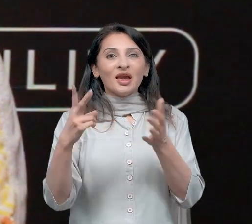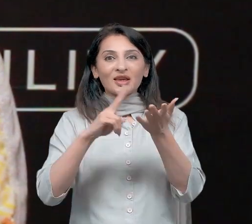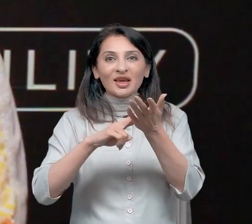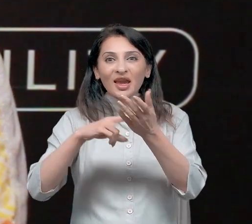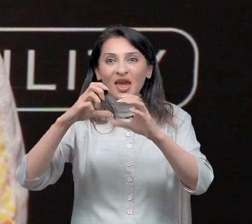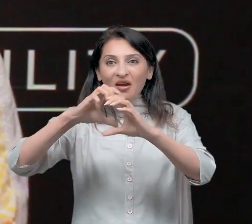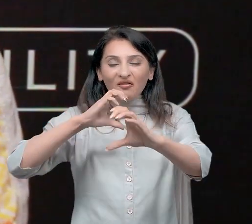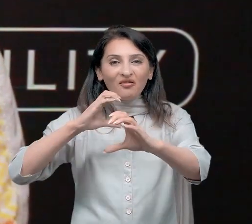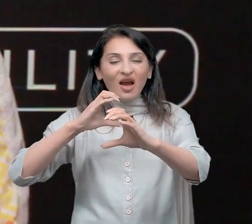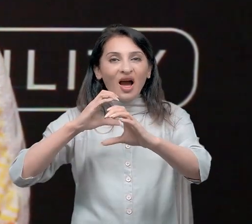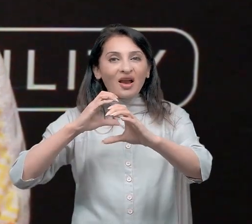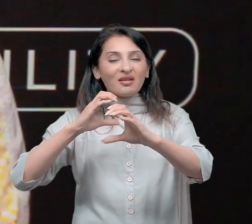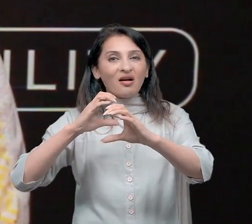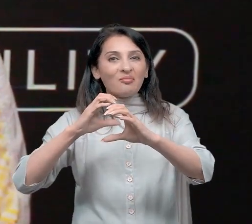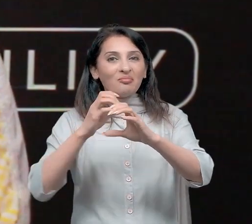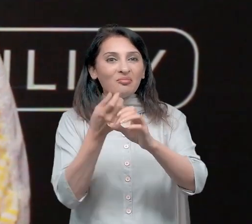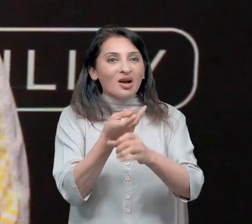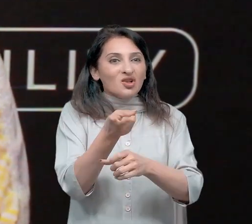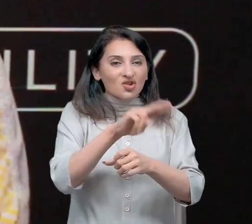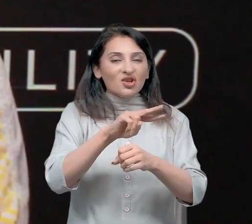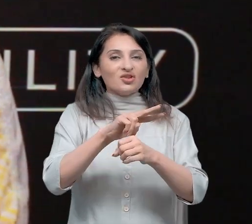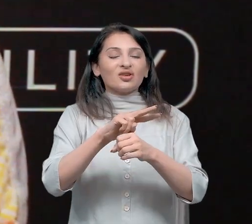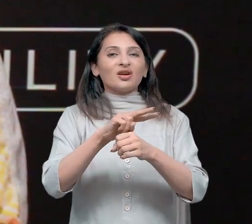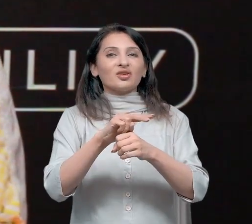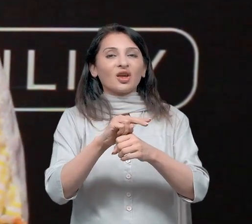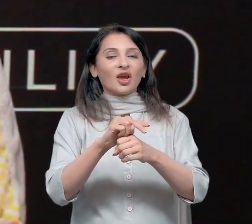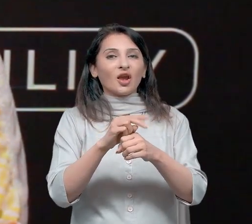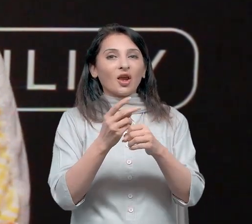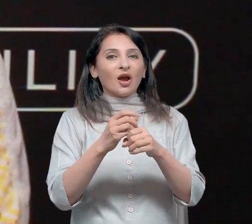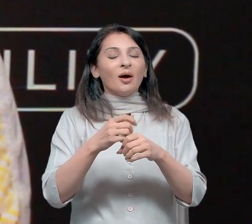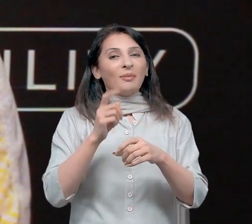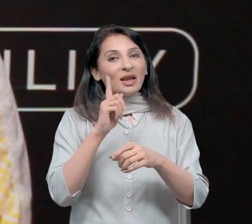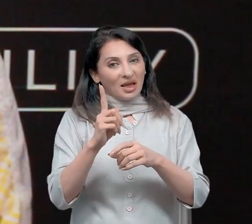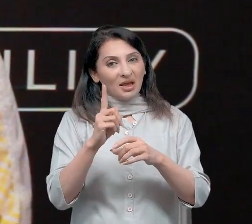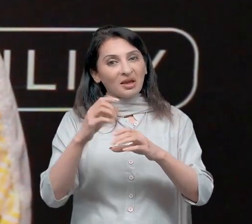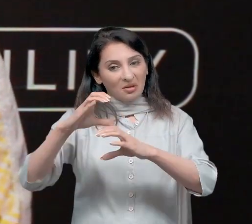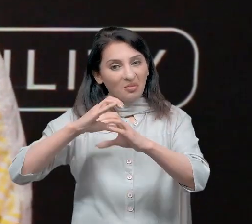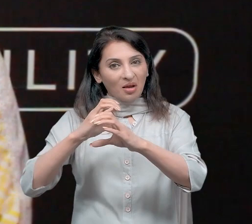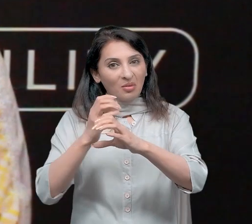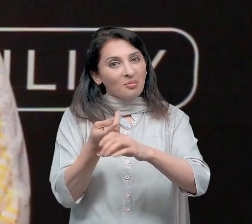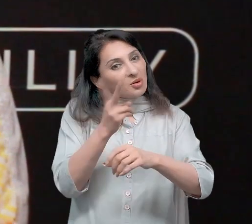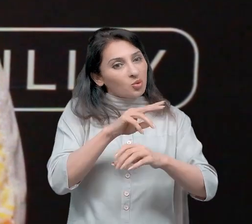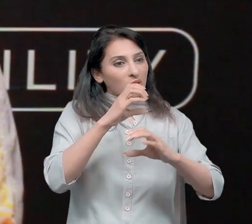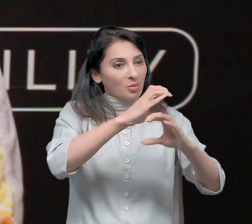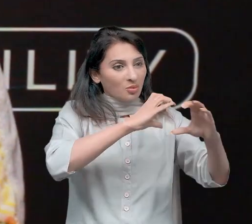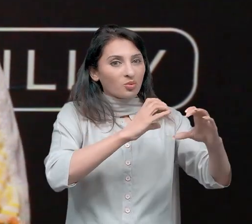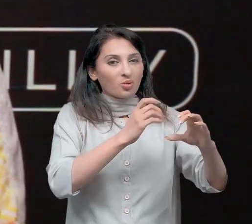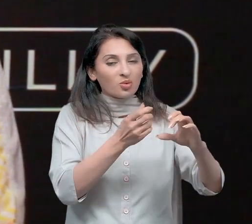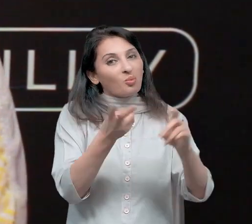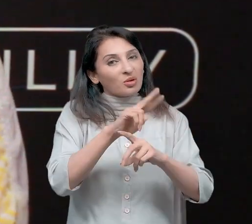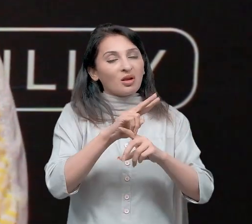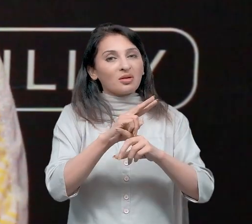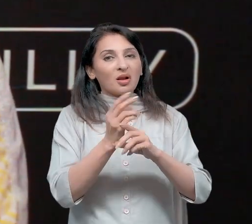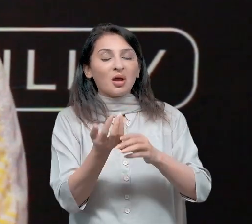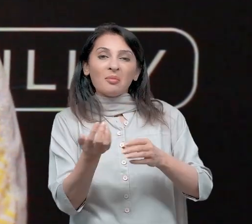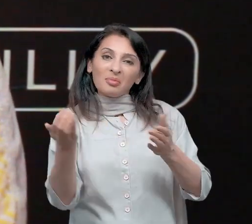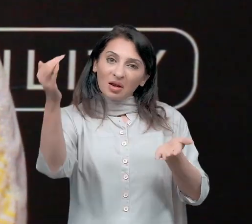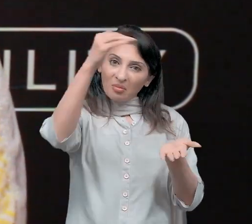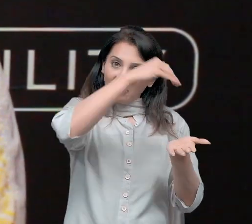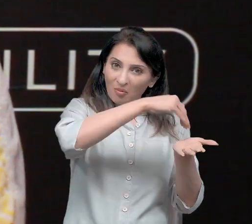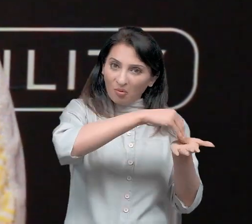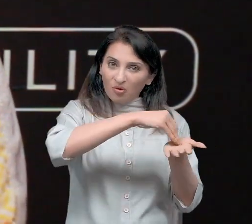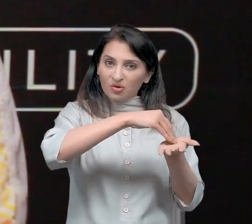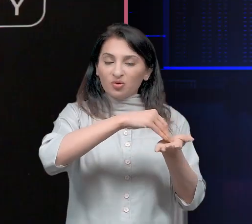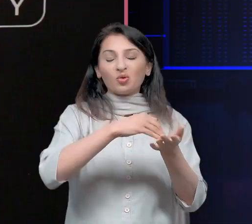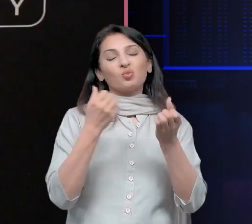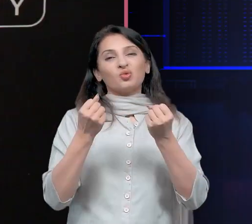एक ने बताया कि मैं पहले बैंकिंग सेक्टर में थी, अब ये इंटरनेशनल एक कंपनी, वहाँ आ गई हूँ क्योंकि यहाँ ज़्यादा अच्छे उनकी फैसिलिटीज़